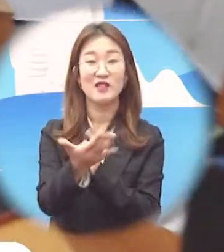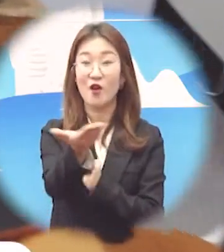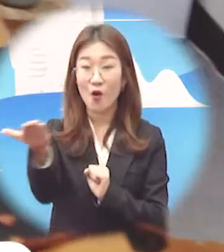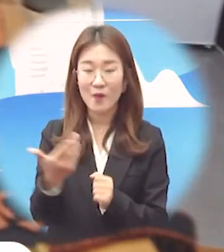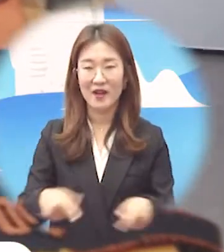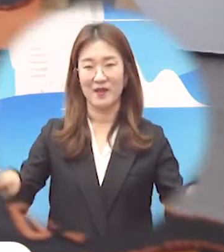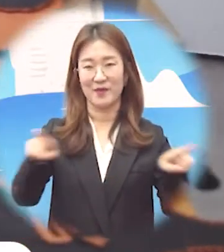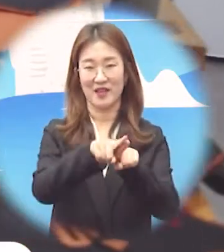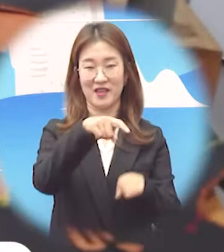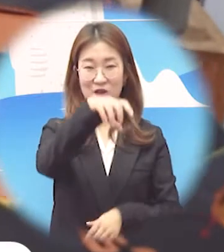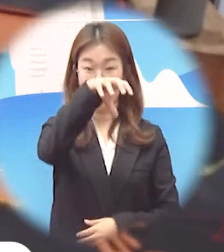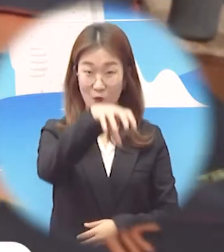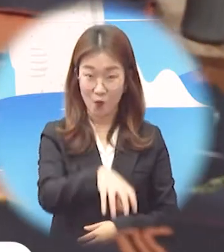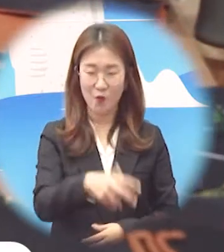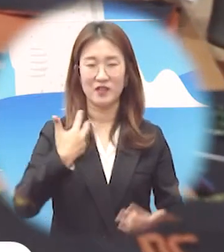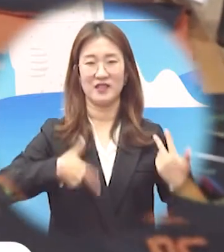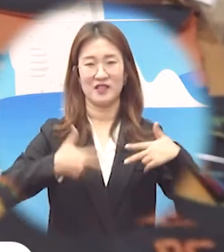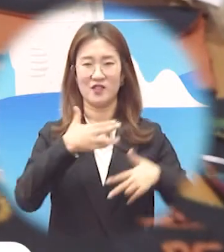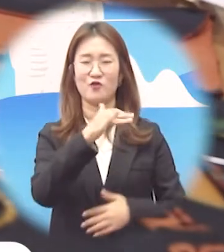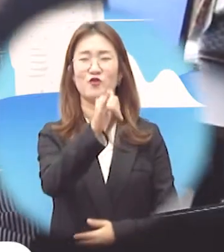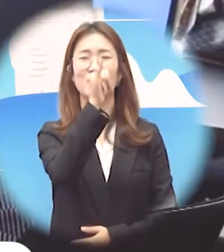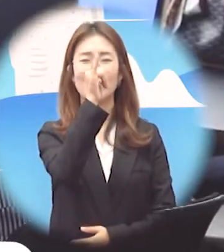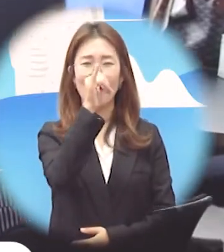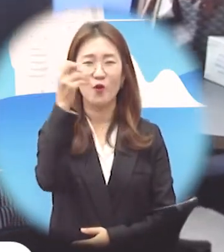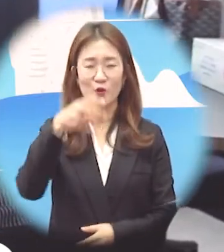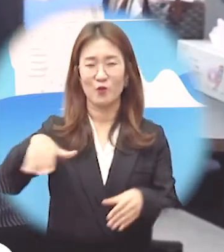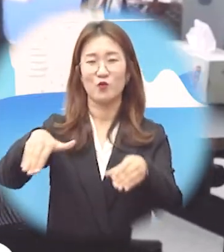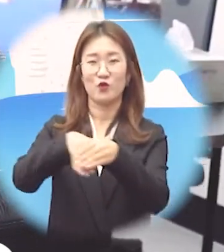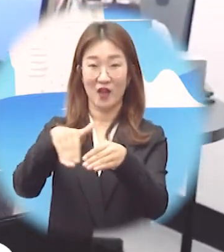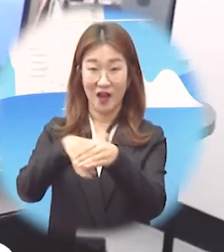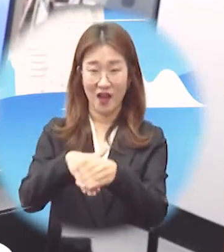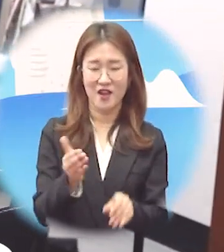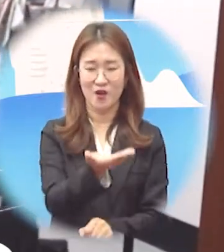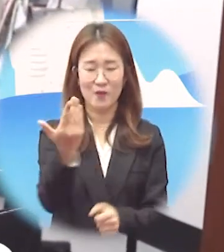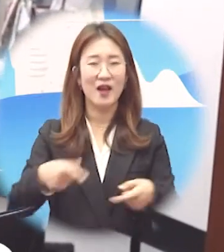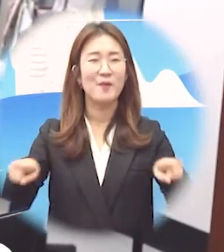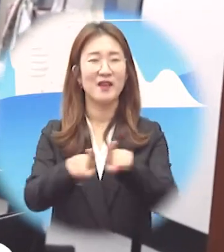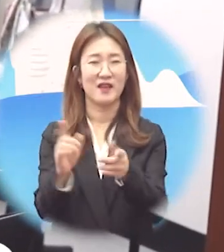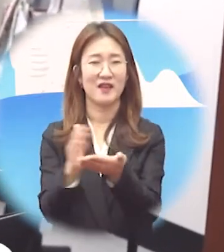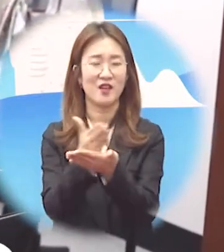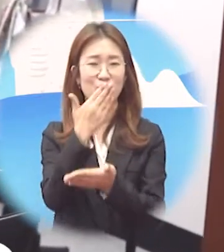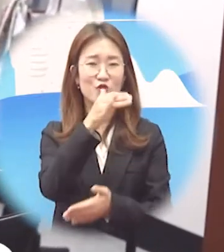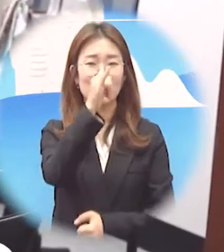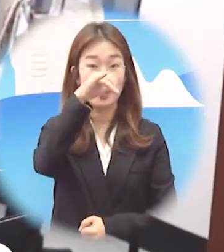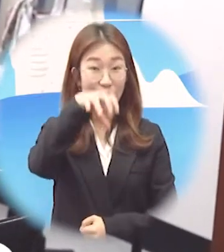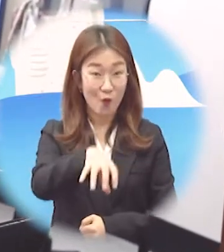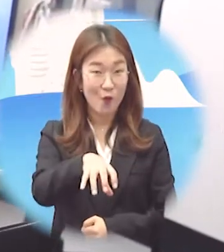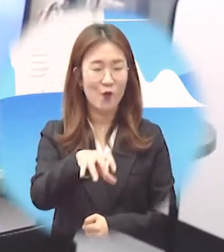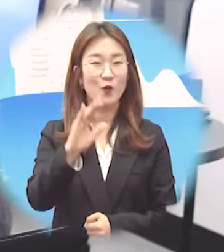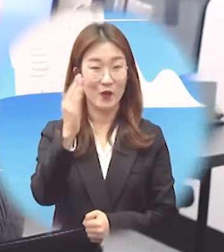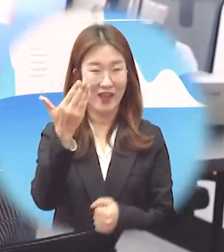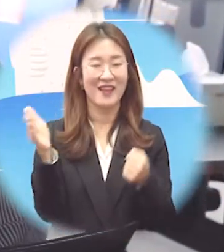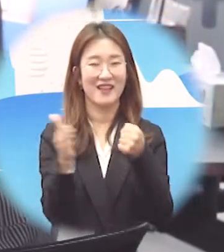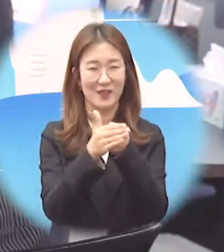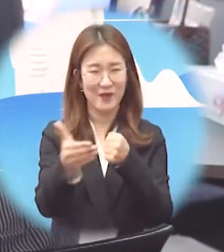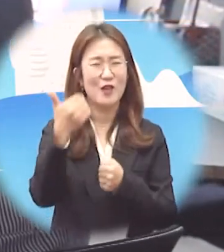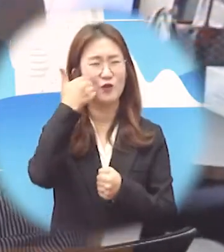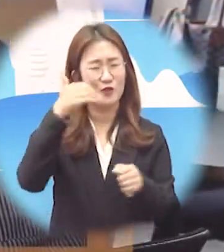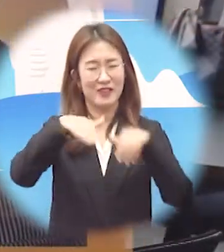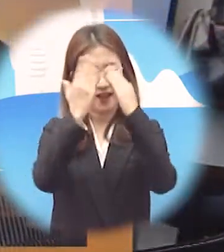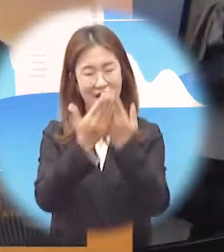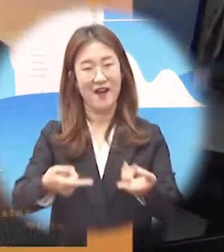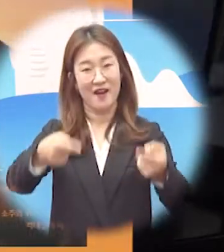계신 여러분들이 함께 2 0 가려 7 일 수 있고 나고야 하고 내려오는데 알 수 있는 그런 것으로 그들이 사용할 수